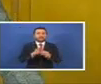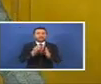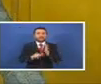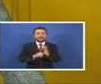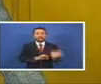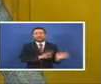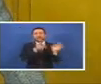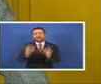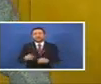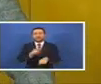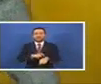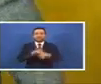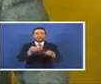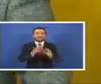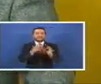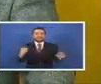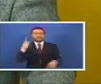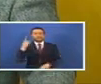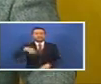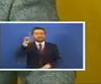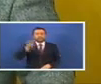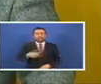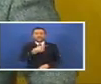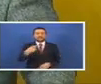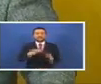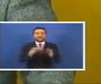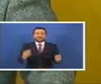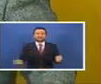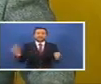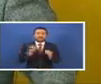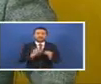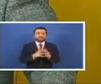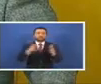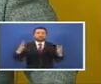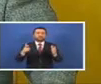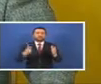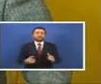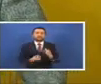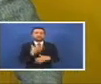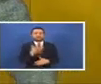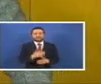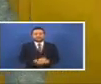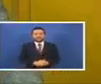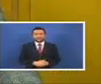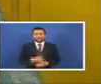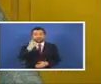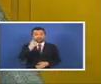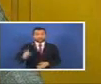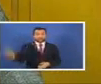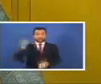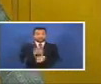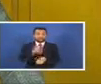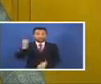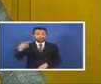tarihiyle eş zamanlı hiçbir gün eksilmemiş, artarak bugüne kadar gelmiş. İktidar